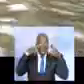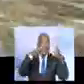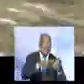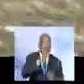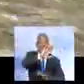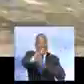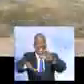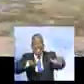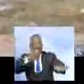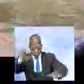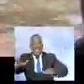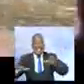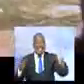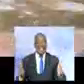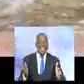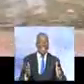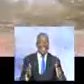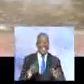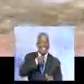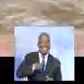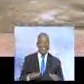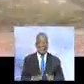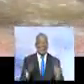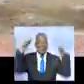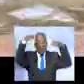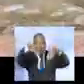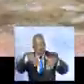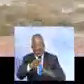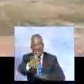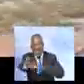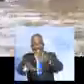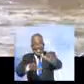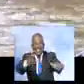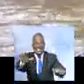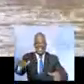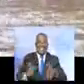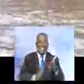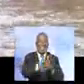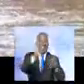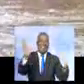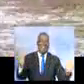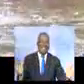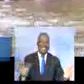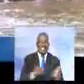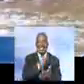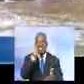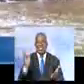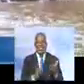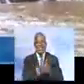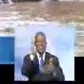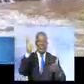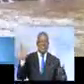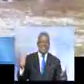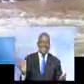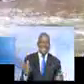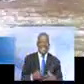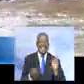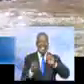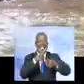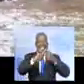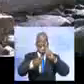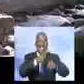effet, à résister à l'envie de plonger dans ces eaux qui s'écoulent en pleine forêt. Je trouve que c'est génial, que les amis doivent venir en profiter pendant